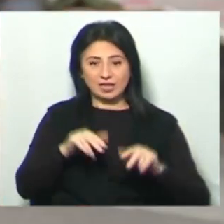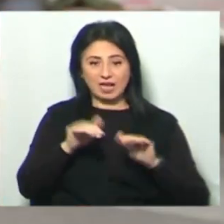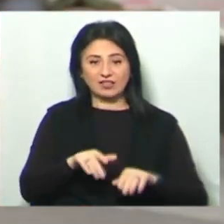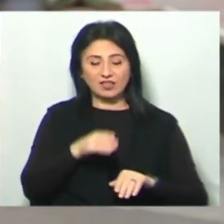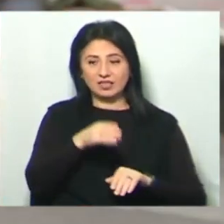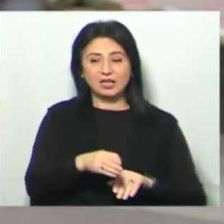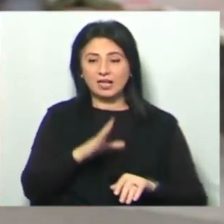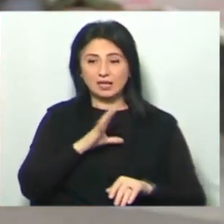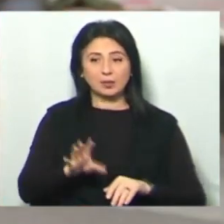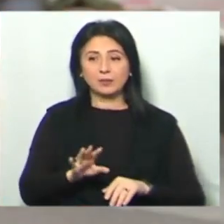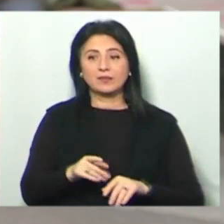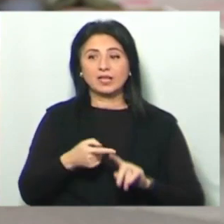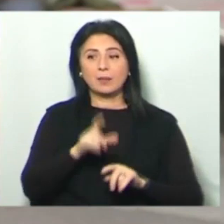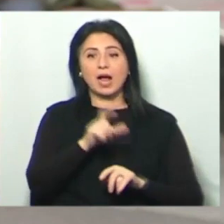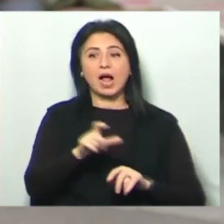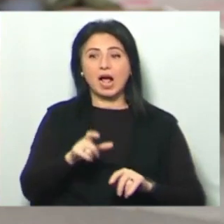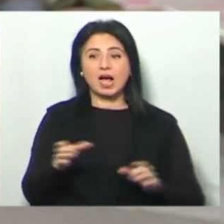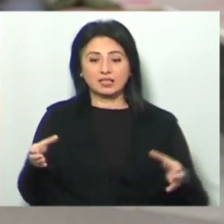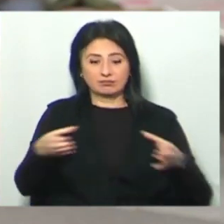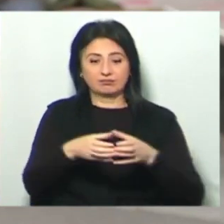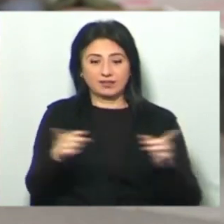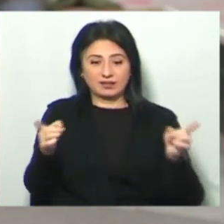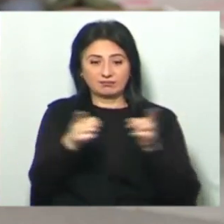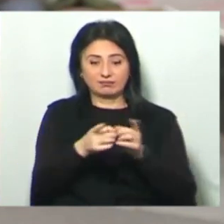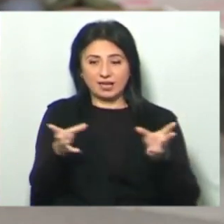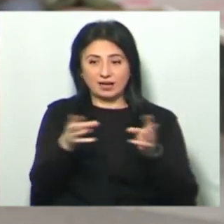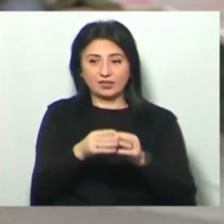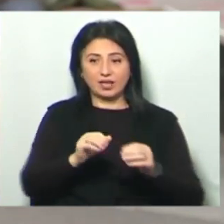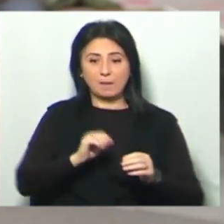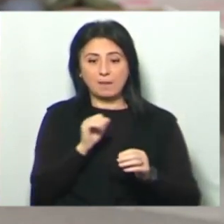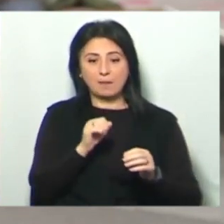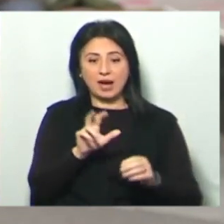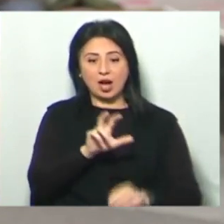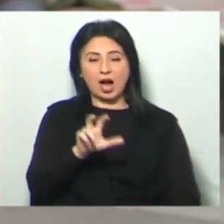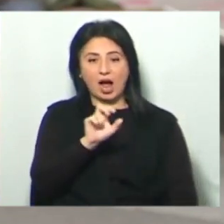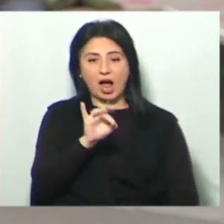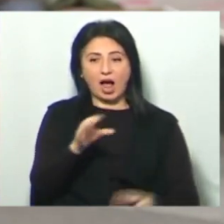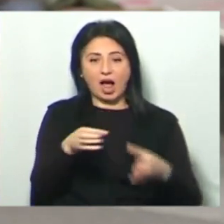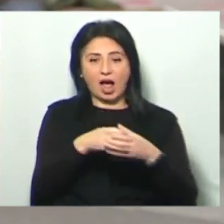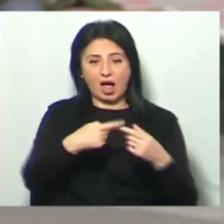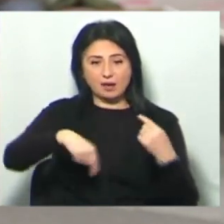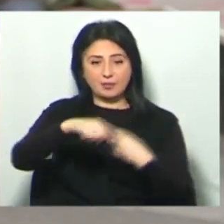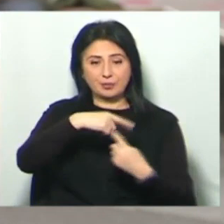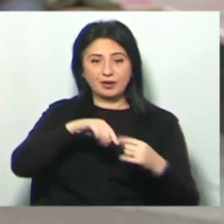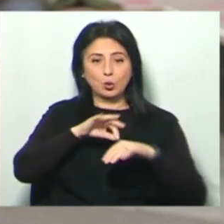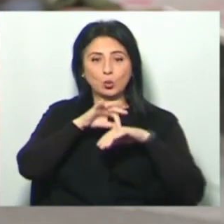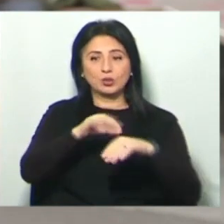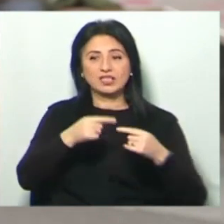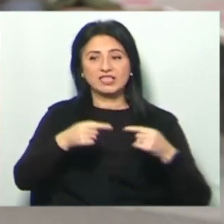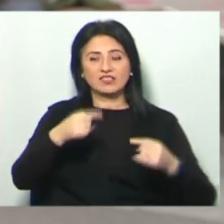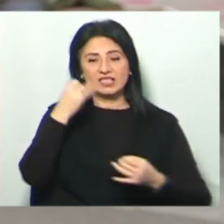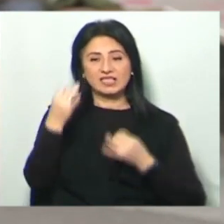გადაწყვეტილებას და არჩევანი, ამ ადამიანებს ვახვედრებთ ერთმანეთს ამ მეგობართა ჰაბის ფარგლებში. უტარდებათ